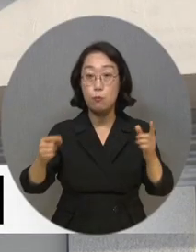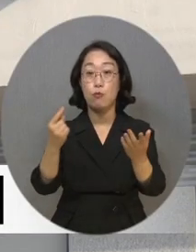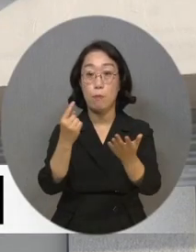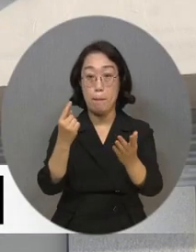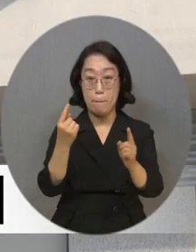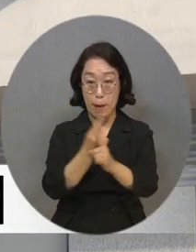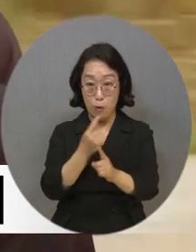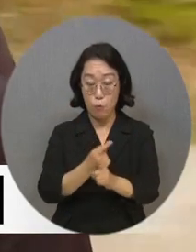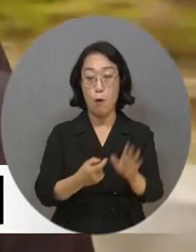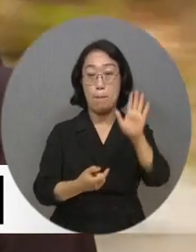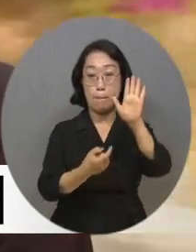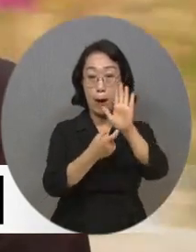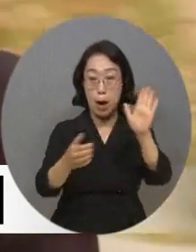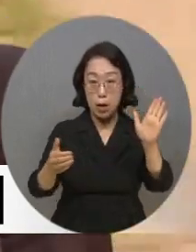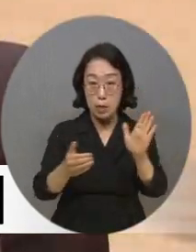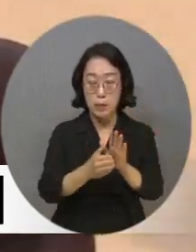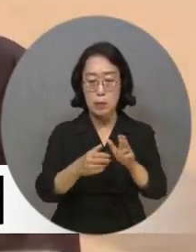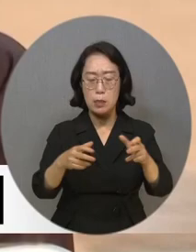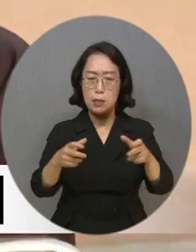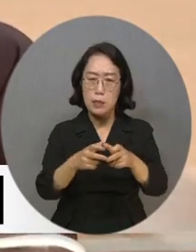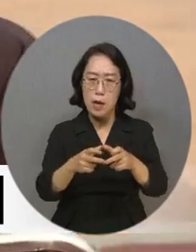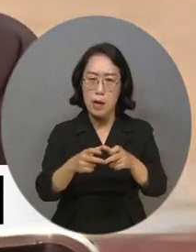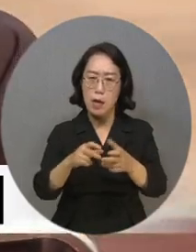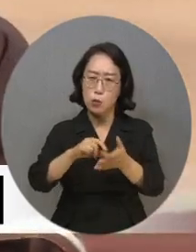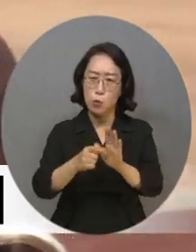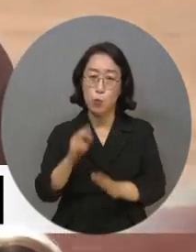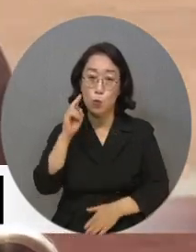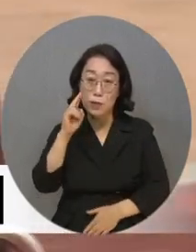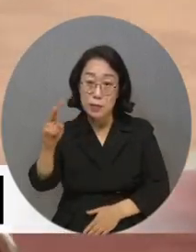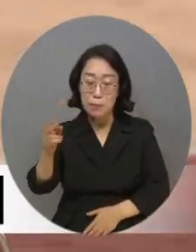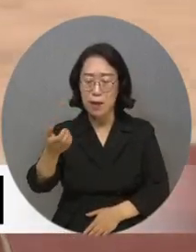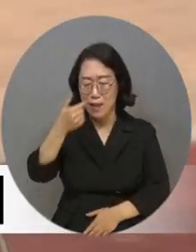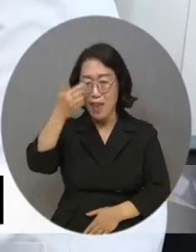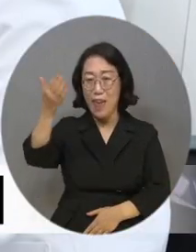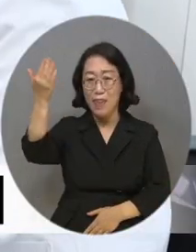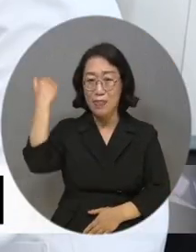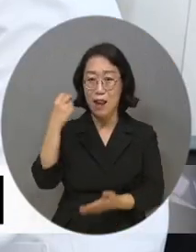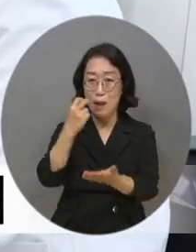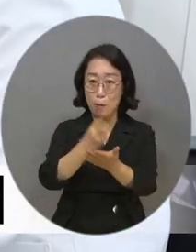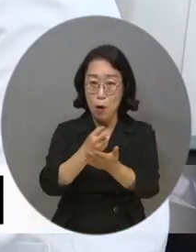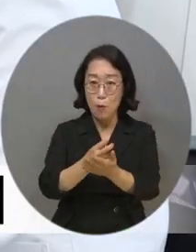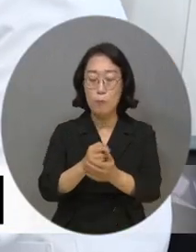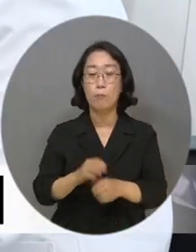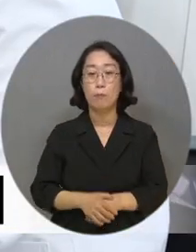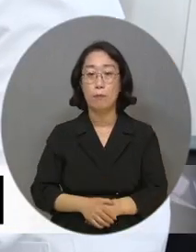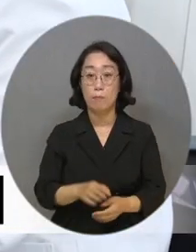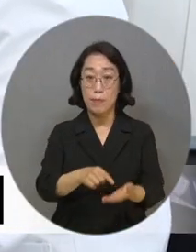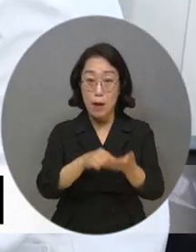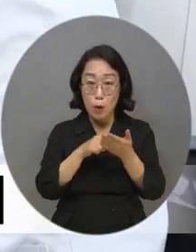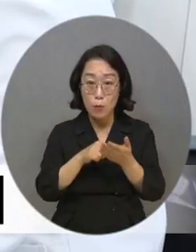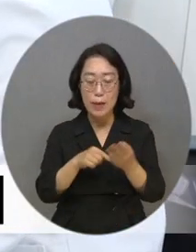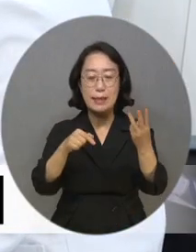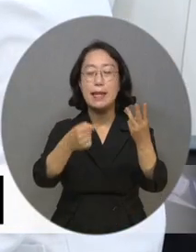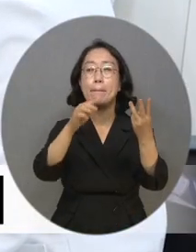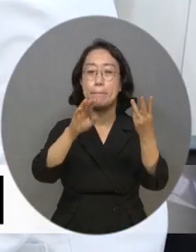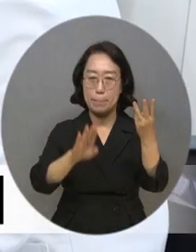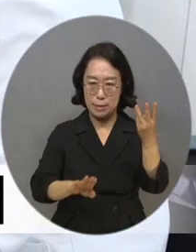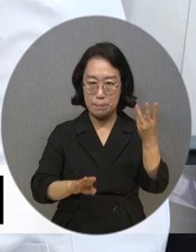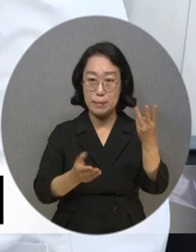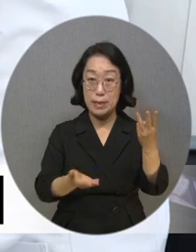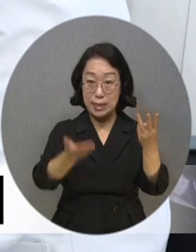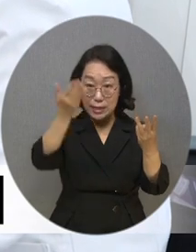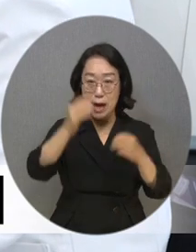예고했습니다 장애 정도가 심한 장애인은 등급제가 폐지되기 전 옛 장애인 복지법 기준으로 3급